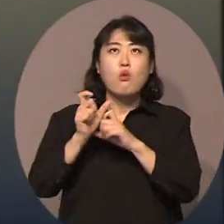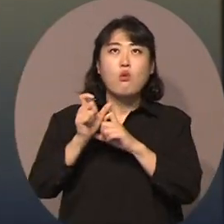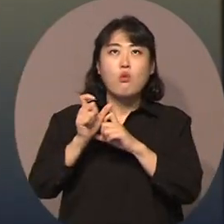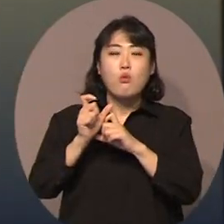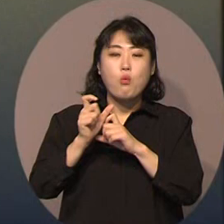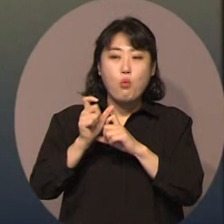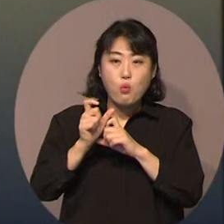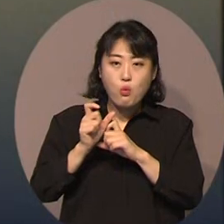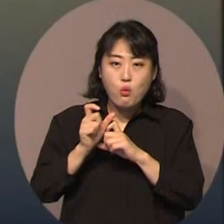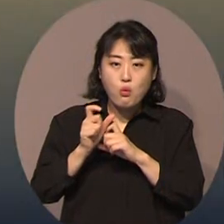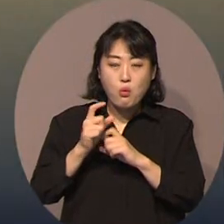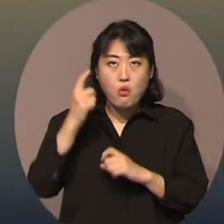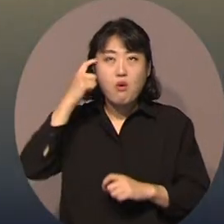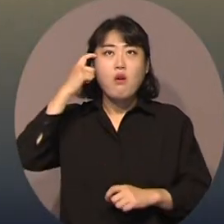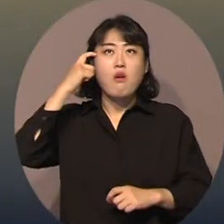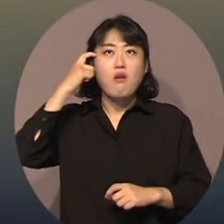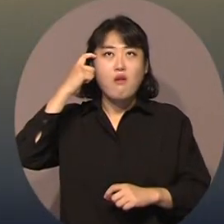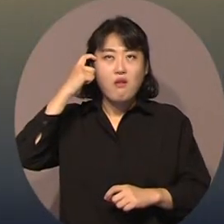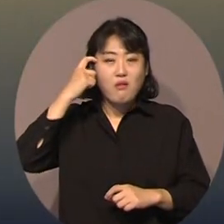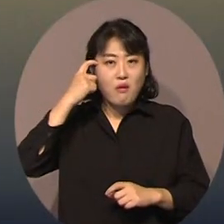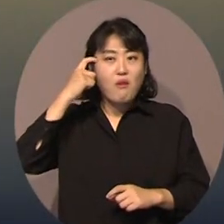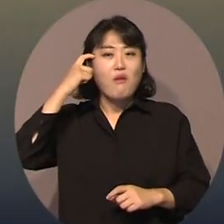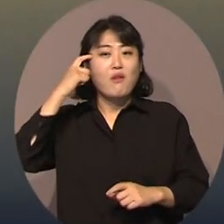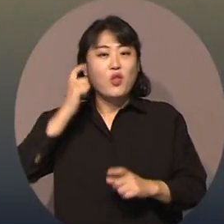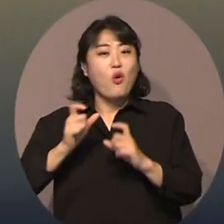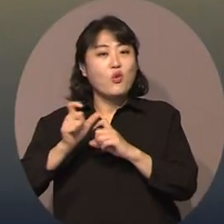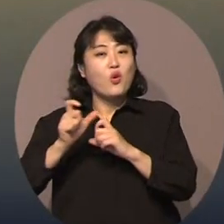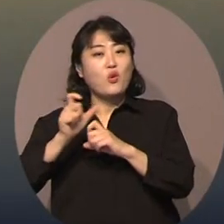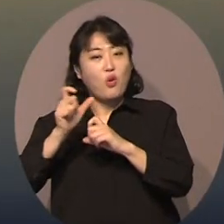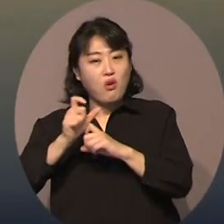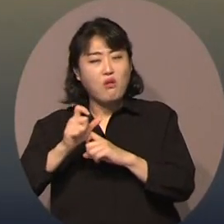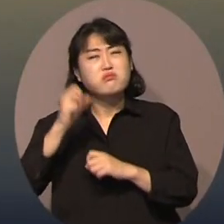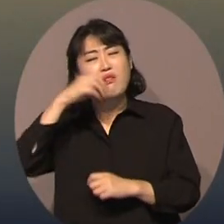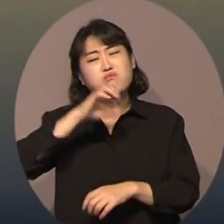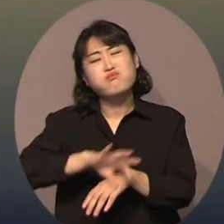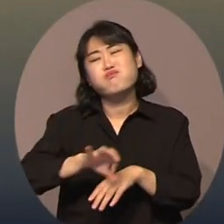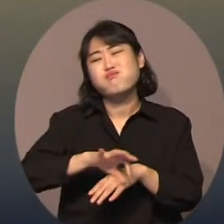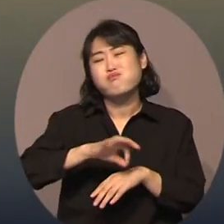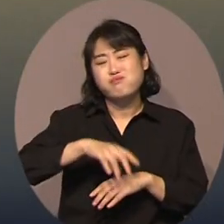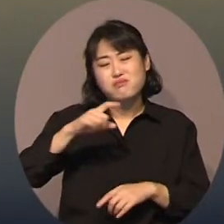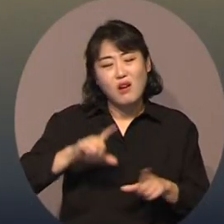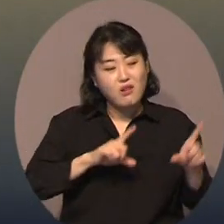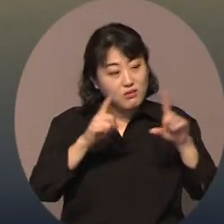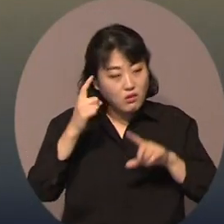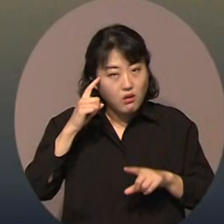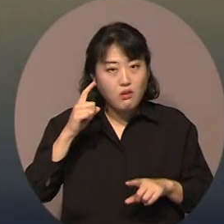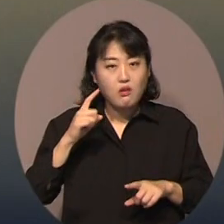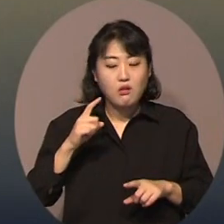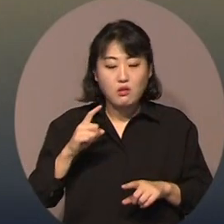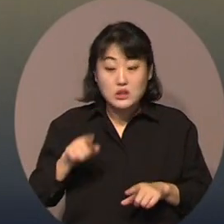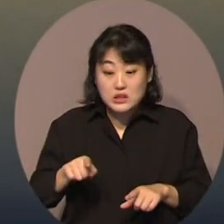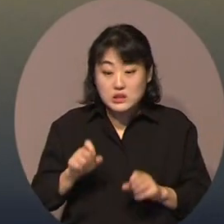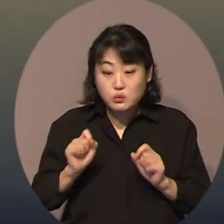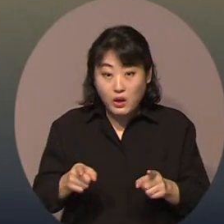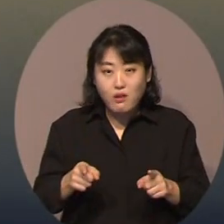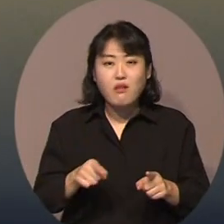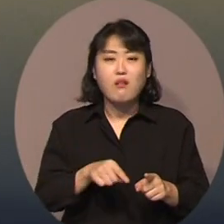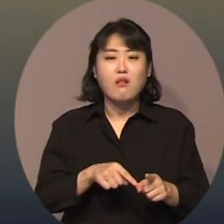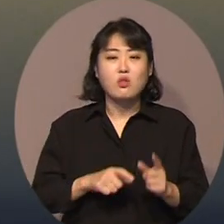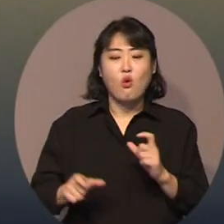그게 생각이 나는 게 그냥 그냥 시집부지 살라고 했는데 이제는 이제 거기에